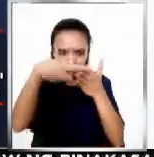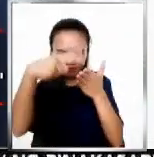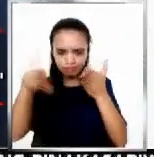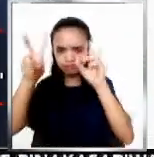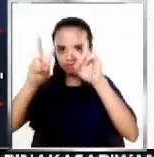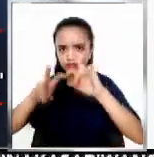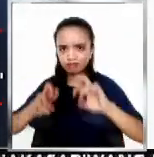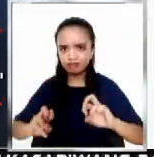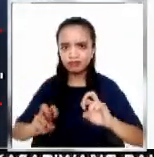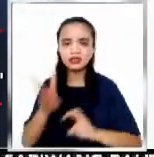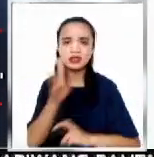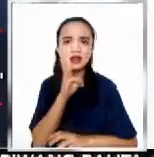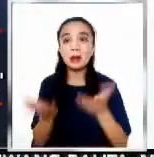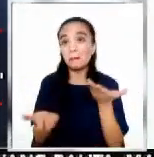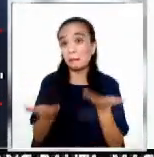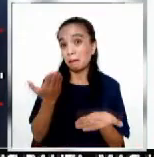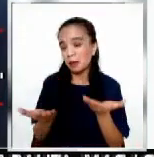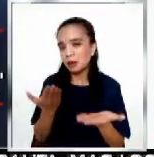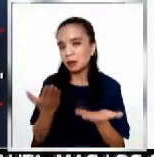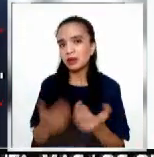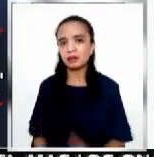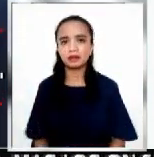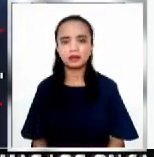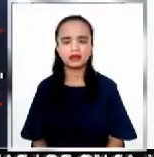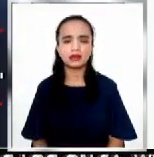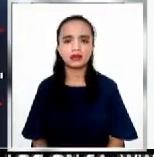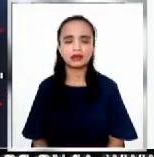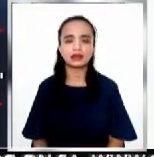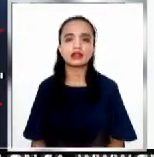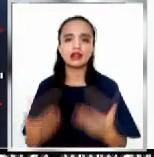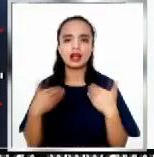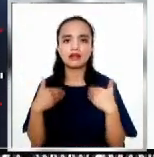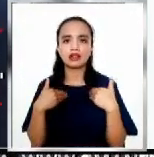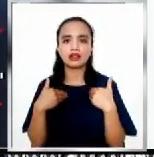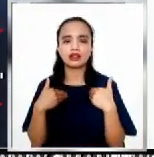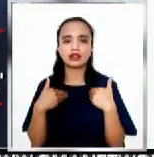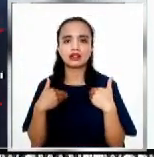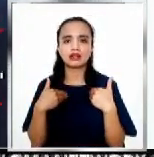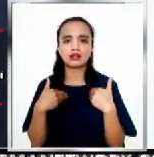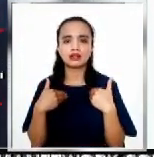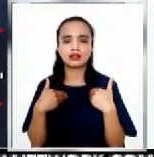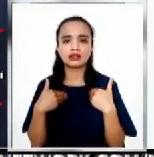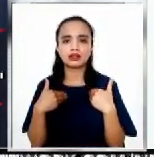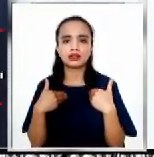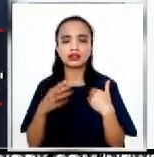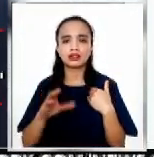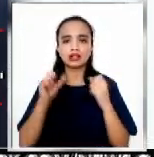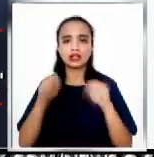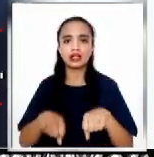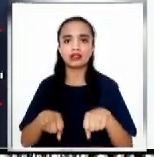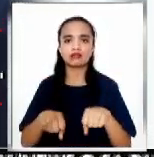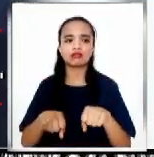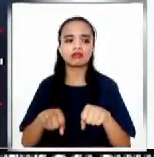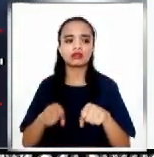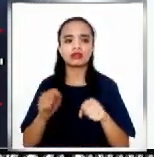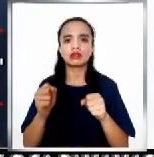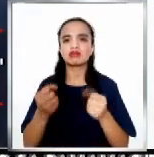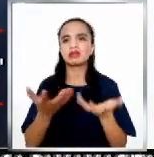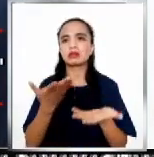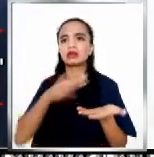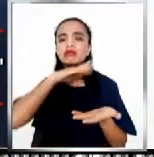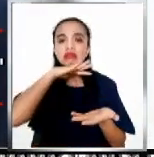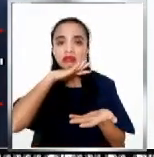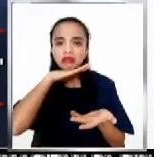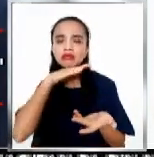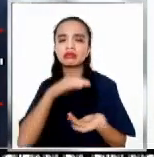nitrates or phosphates dito sa area, na may makakontribute po sa paglaghan nila. Na kung napoy po ang